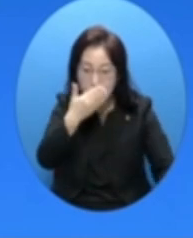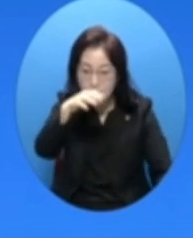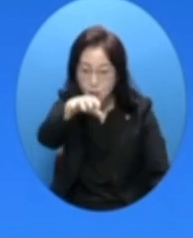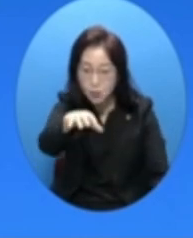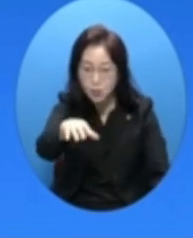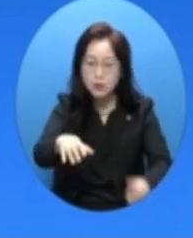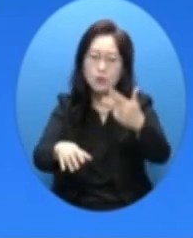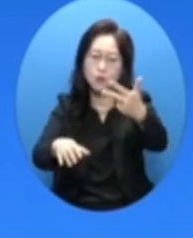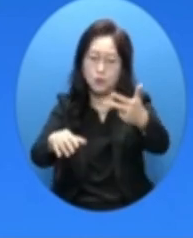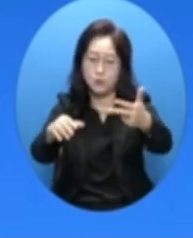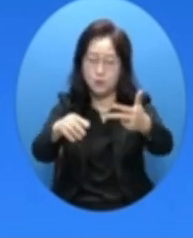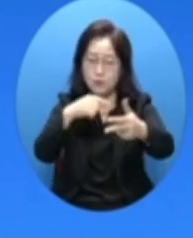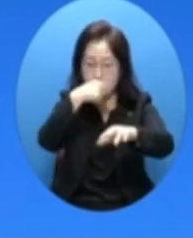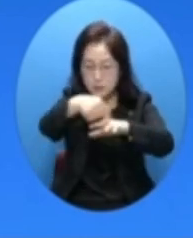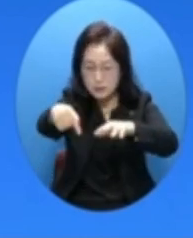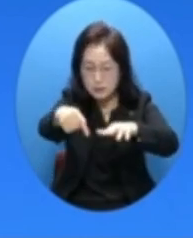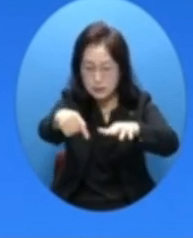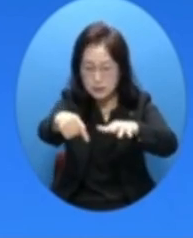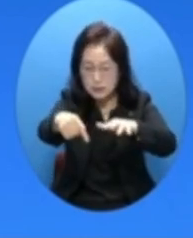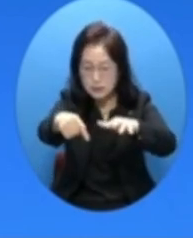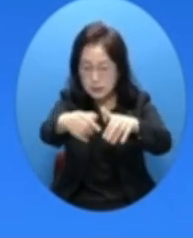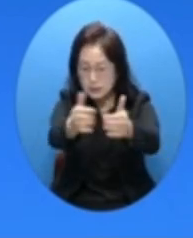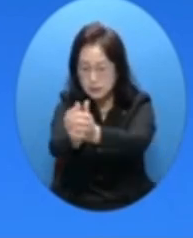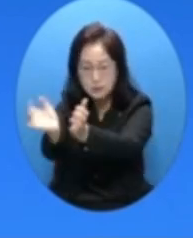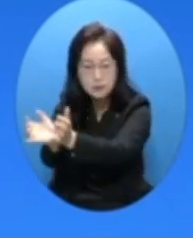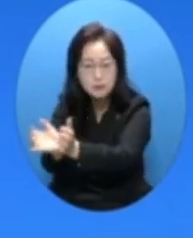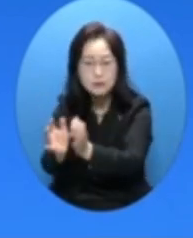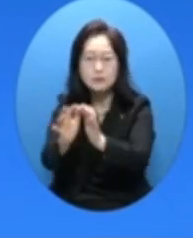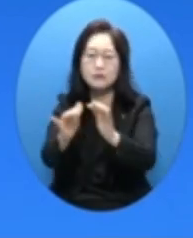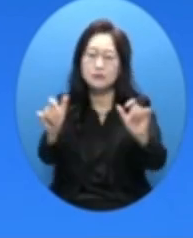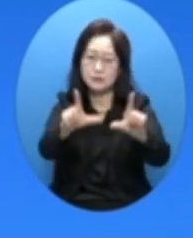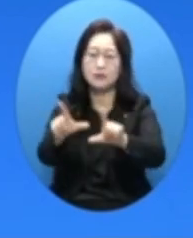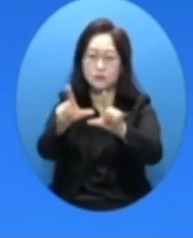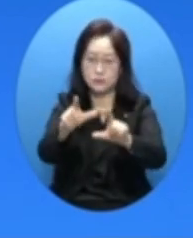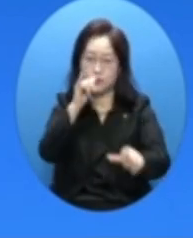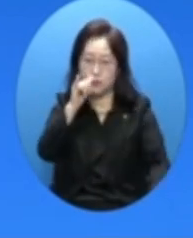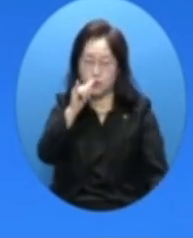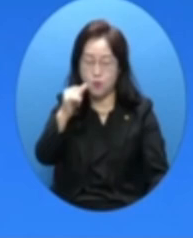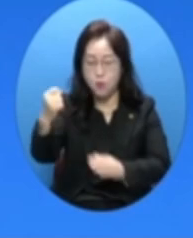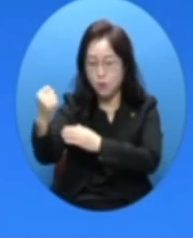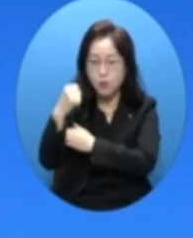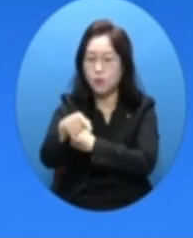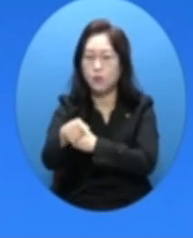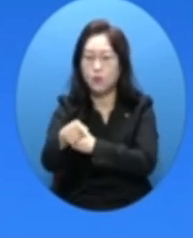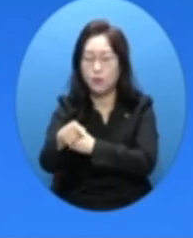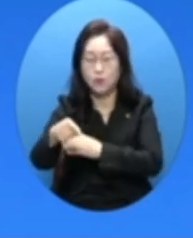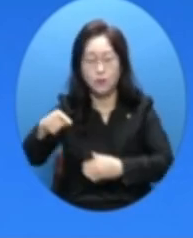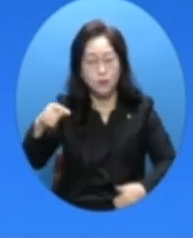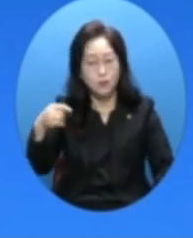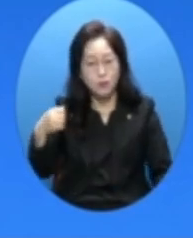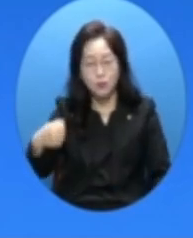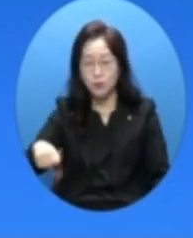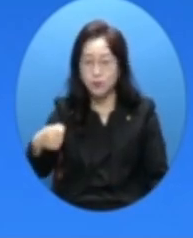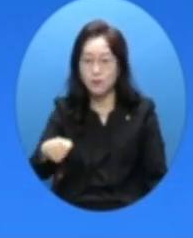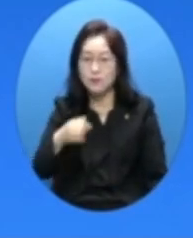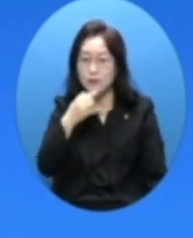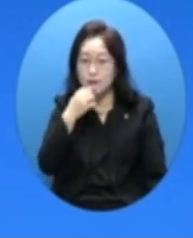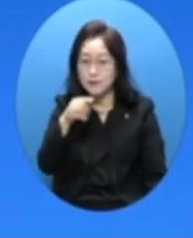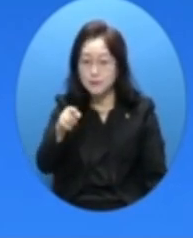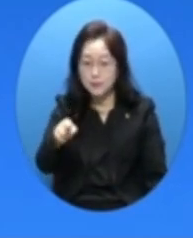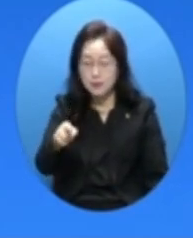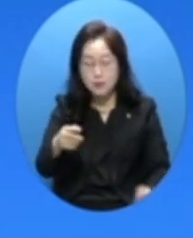센 그러한 그 지역의 원주민들이었습니다 그런데 그들을 정복해 나가기